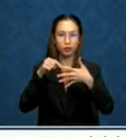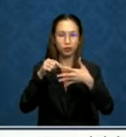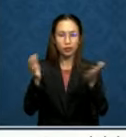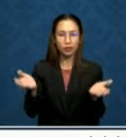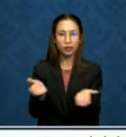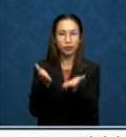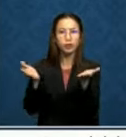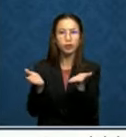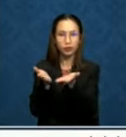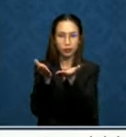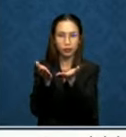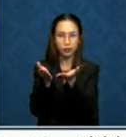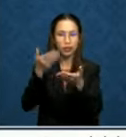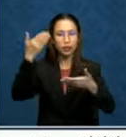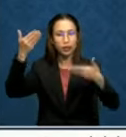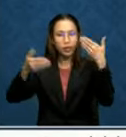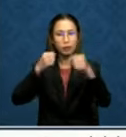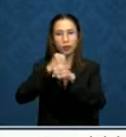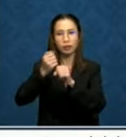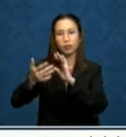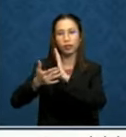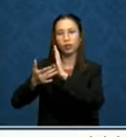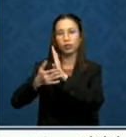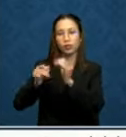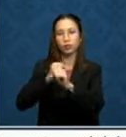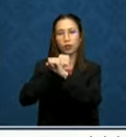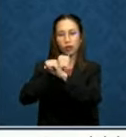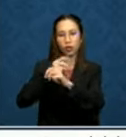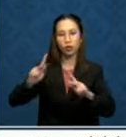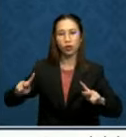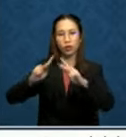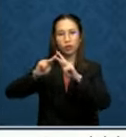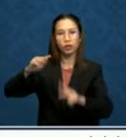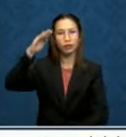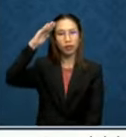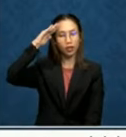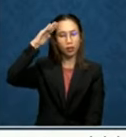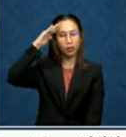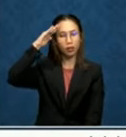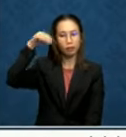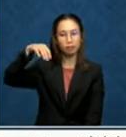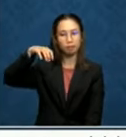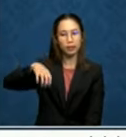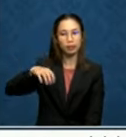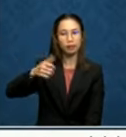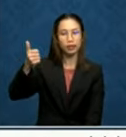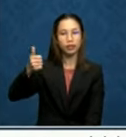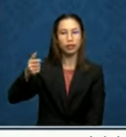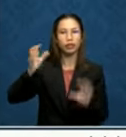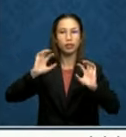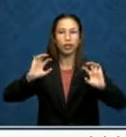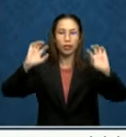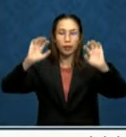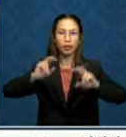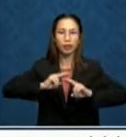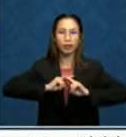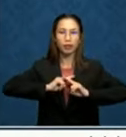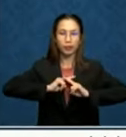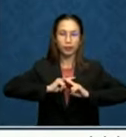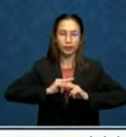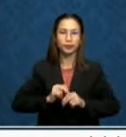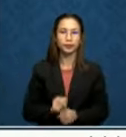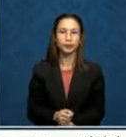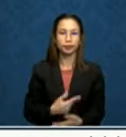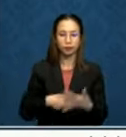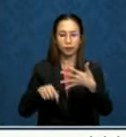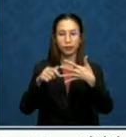ริมและสนับสนุนกิจการอุตสาหกรรมป้องกันประเทศของกระทรวงกลาโหมหน่วยงานอื่นของรัฐและภาคเอกชนด้